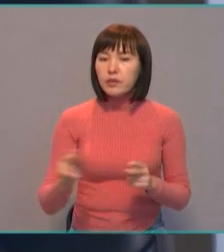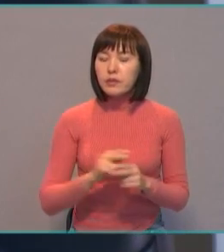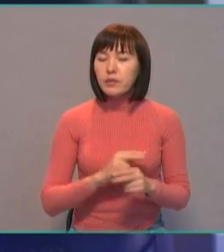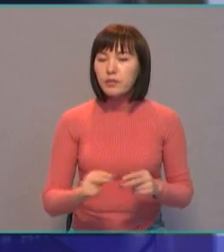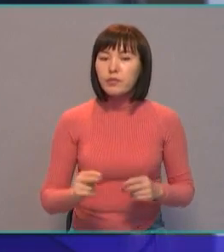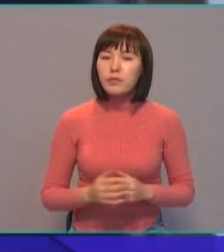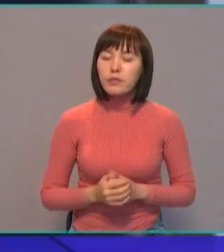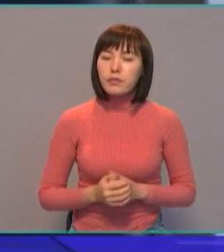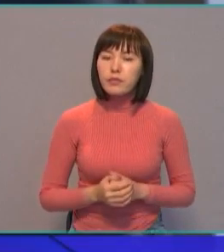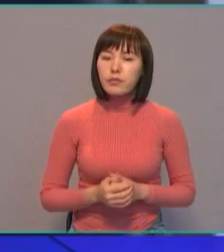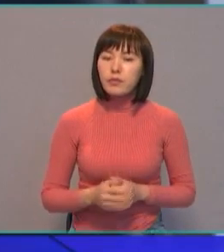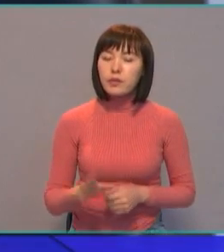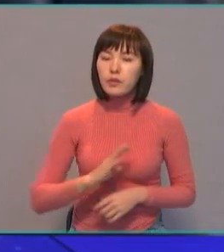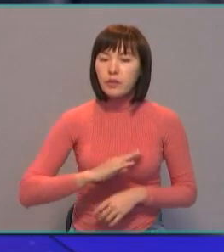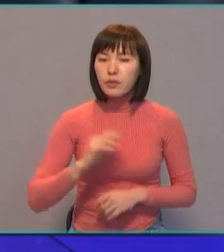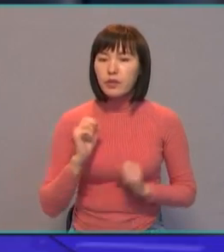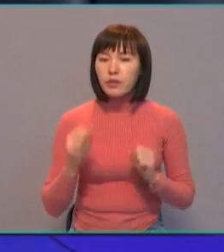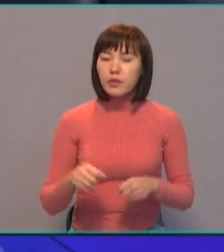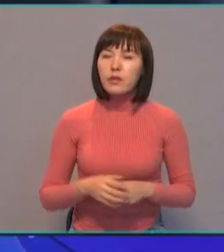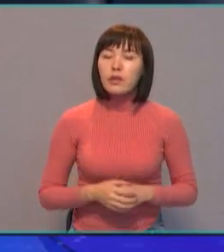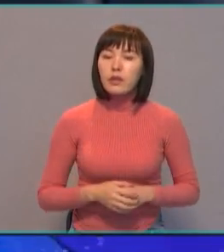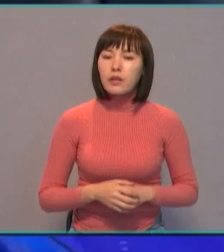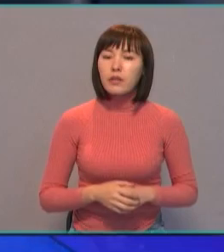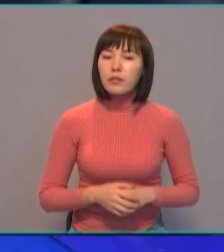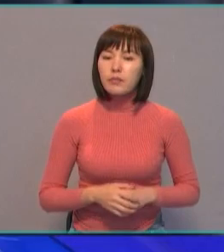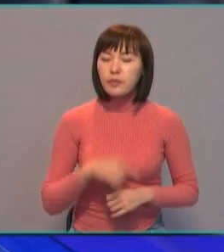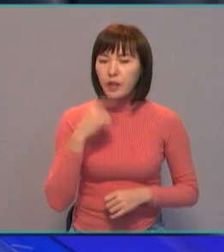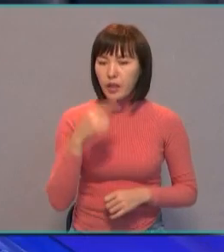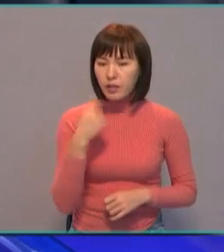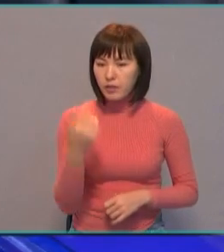диагноздардан қайтыс болады. Айтатыным, мына